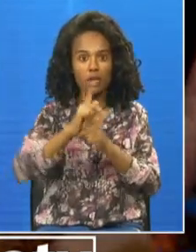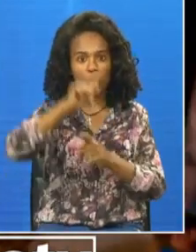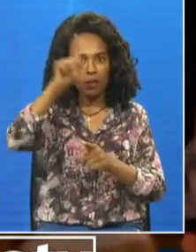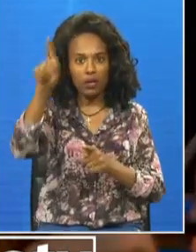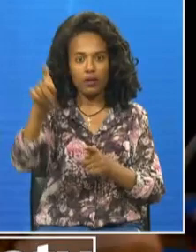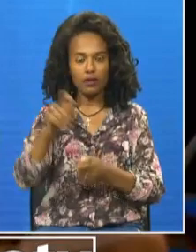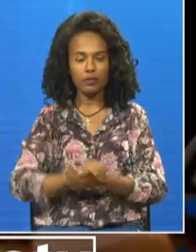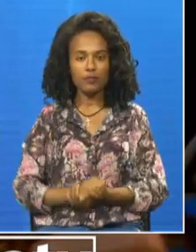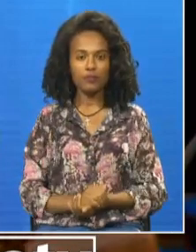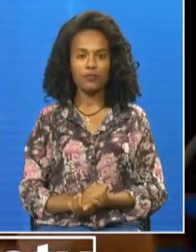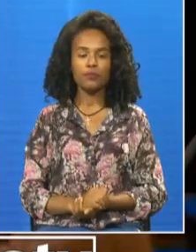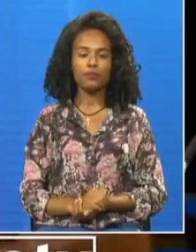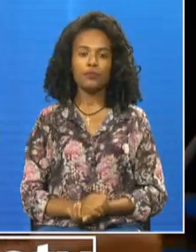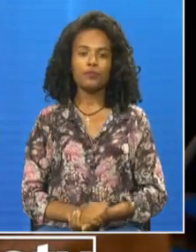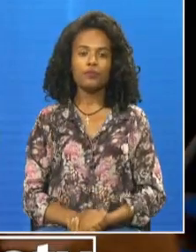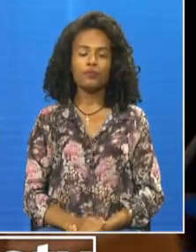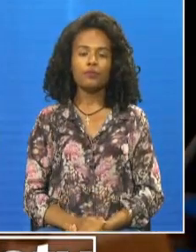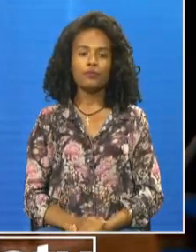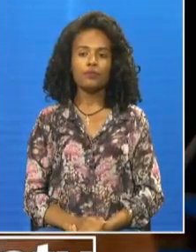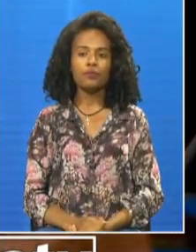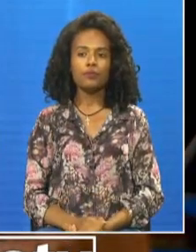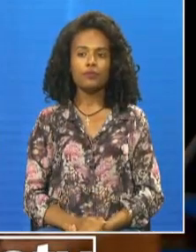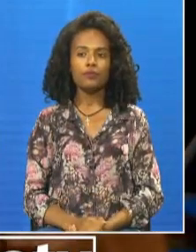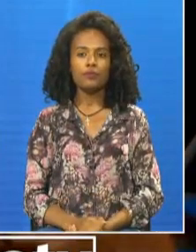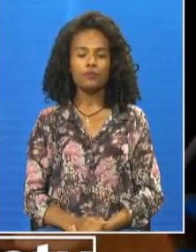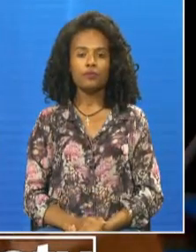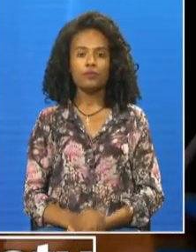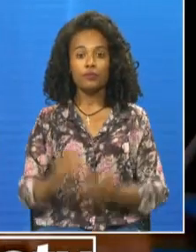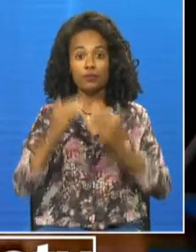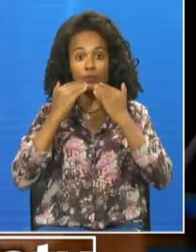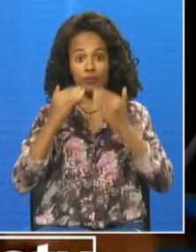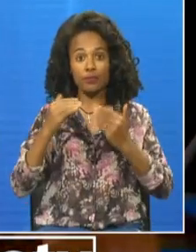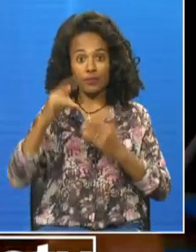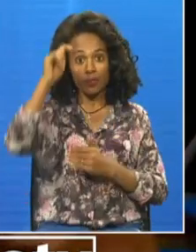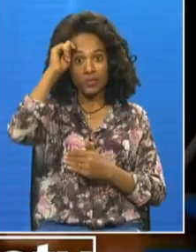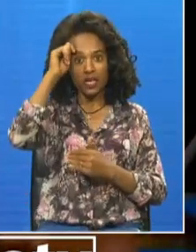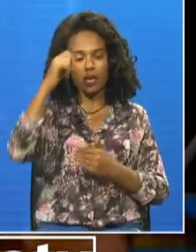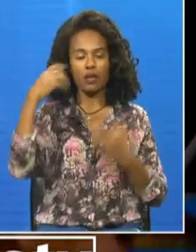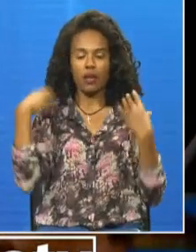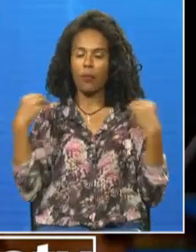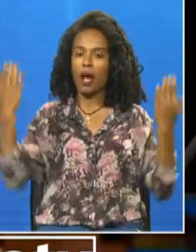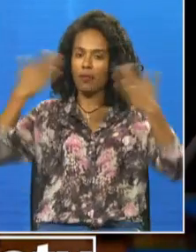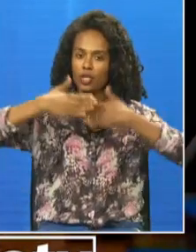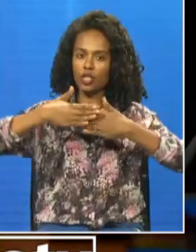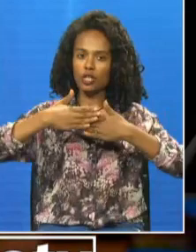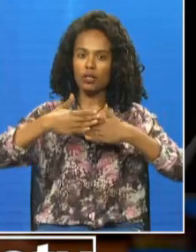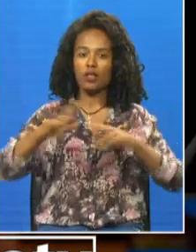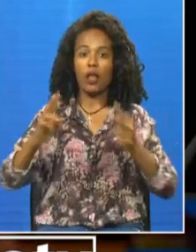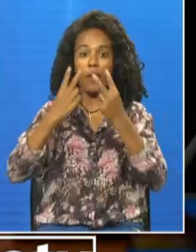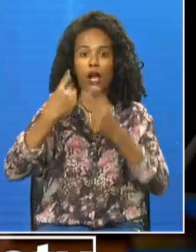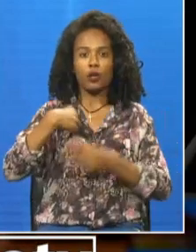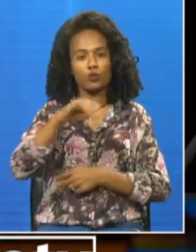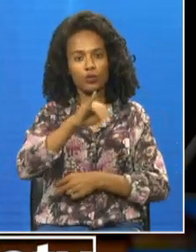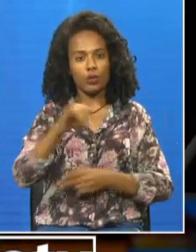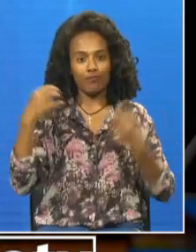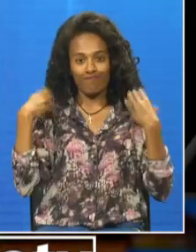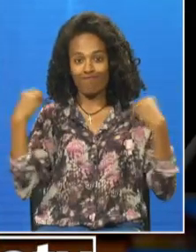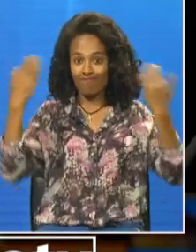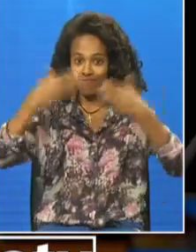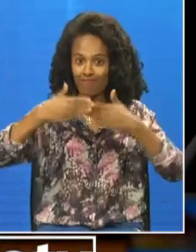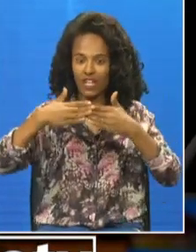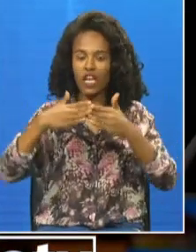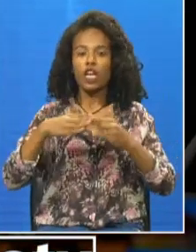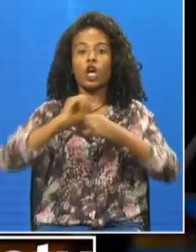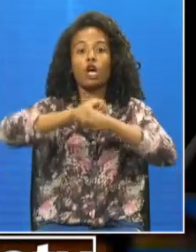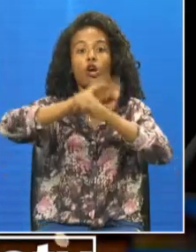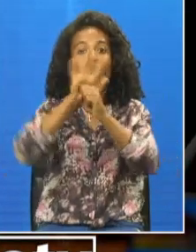ባላስቀረ መልኩ እንግዲህ ከፍተኛ የሆነ መተዛዘልና መተፋፈግ በተለይ ርቀትን እንኳን መጠበቅ የማያስችል ሁኔታ ነው የተገነዘብኩት።